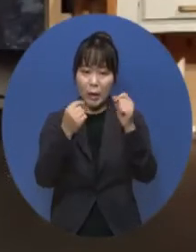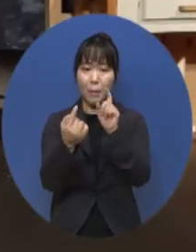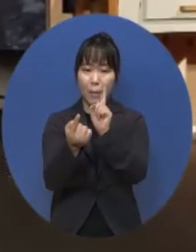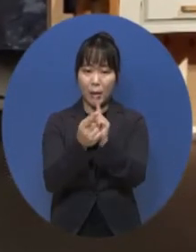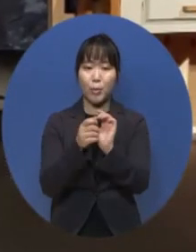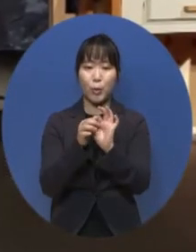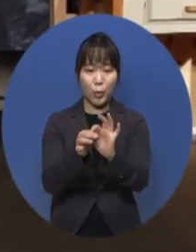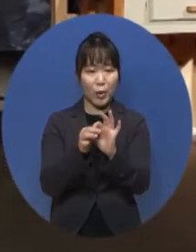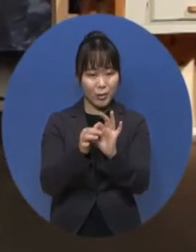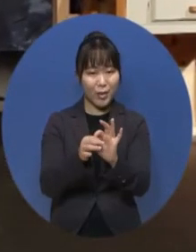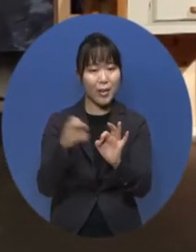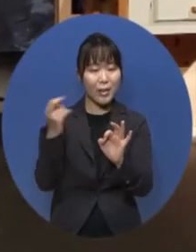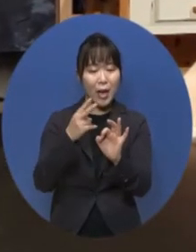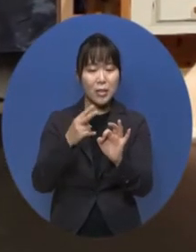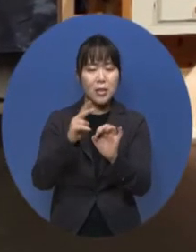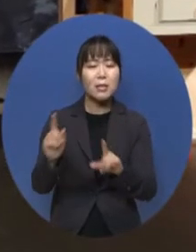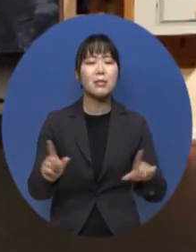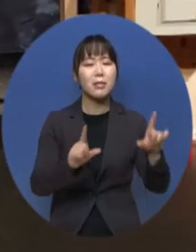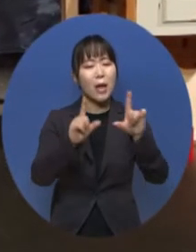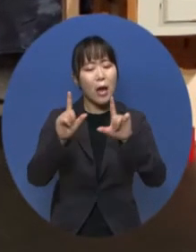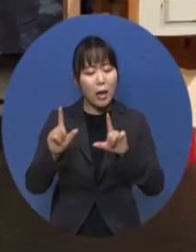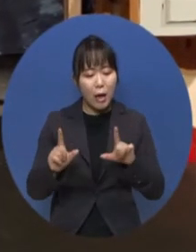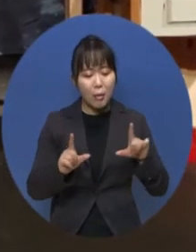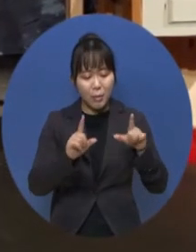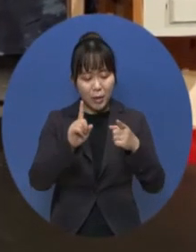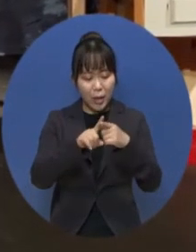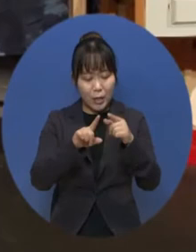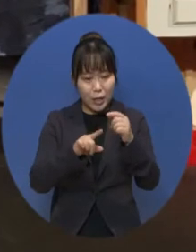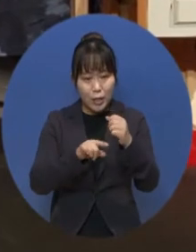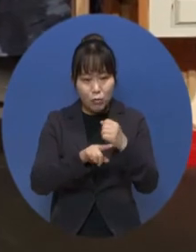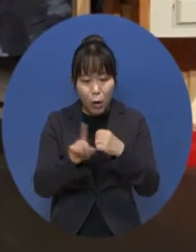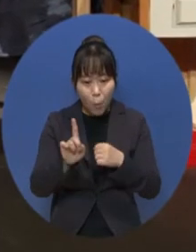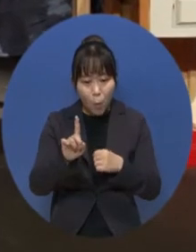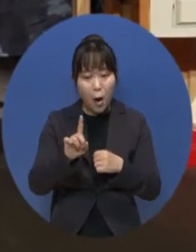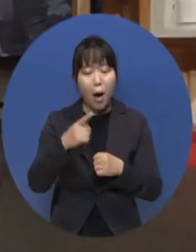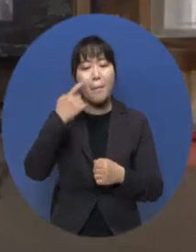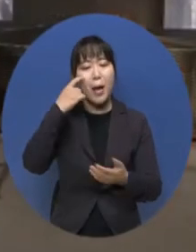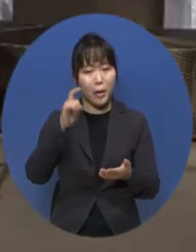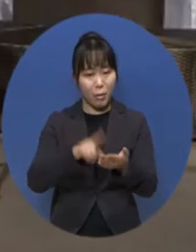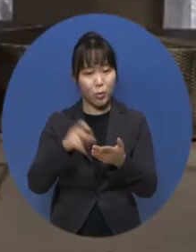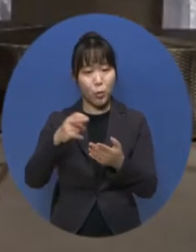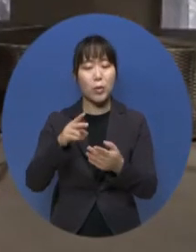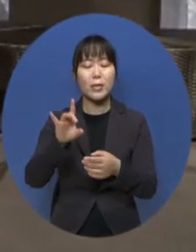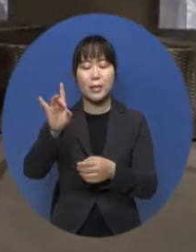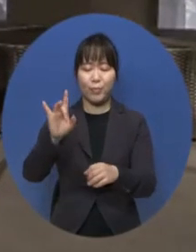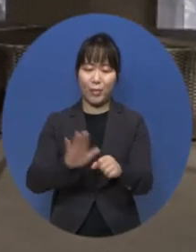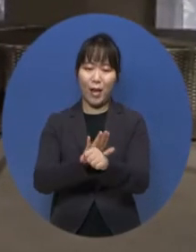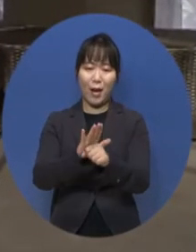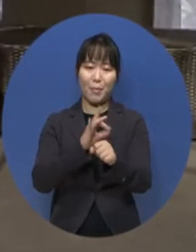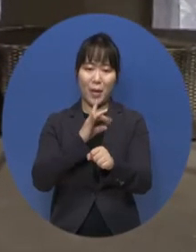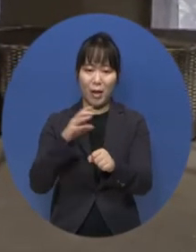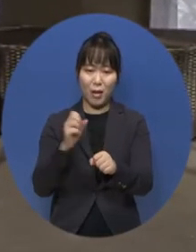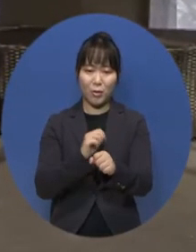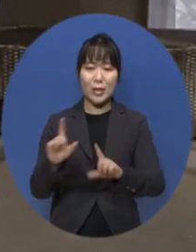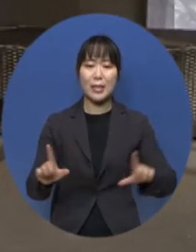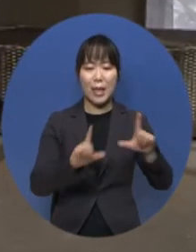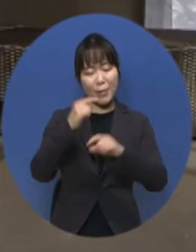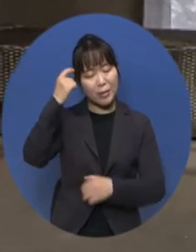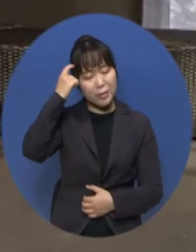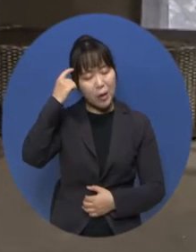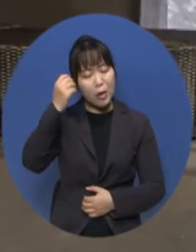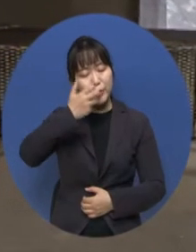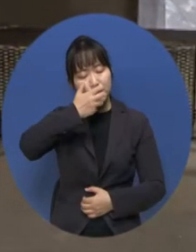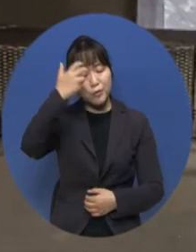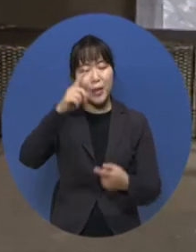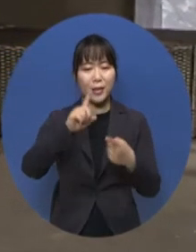통해 다시 살아나가야 할 이유를 발견하게 되고 오직 사랑을 통해 다시 한번 삶의 의지와